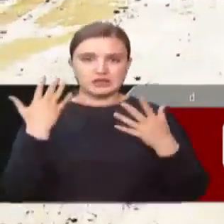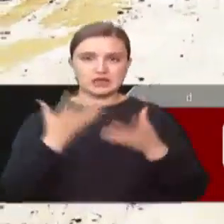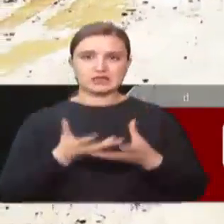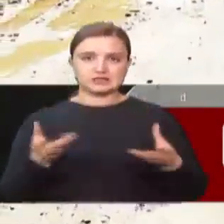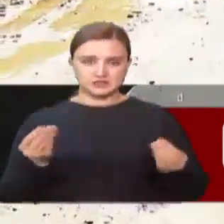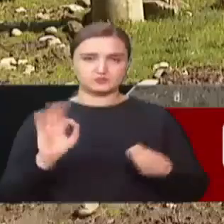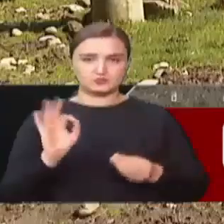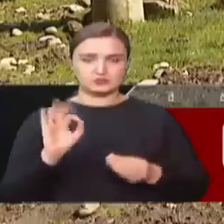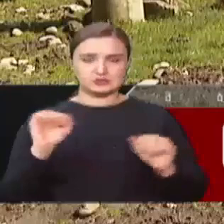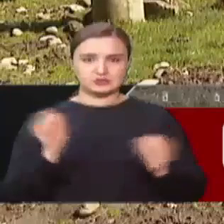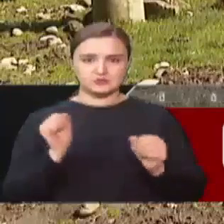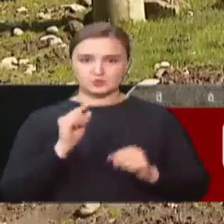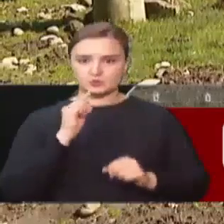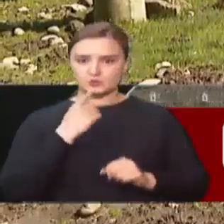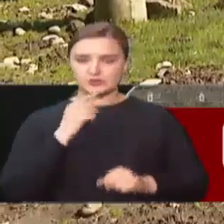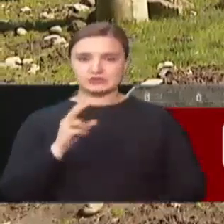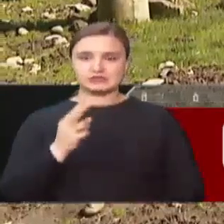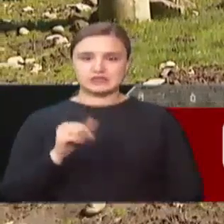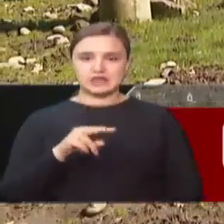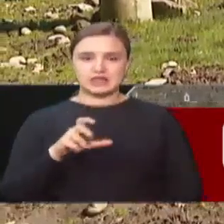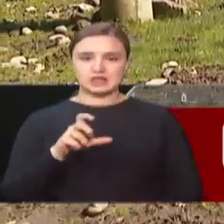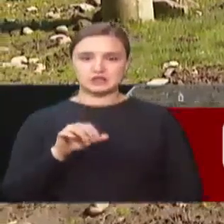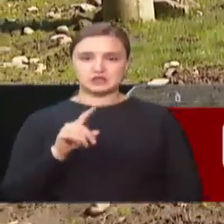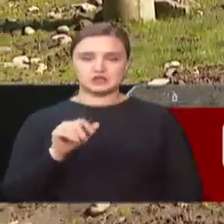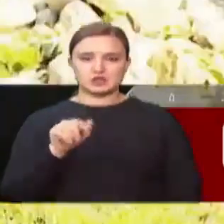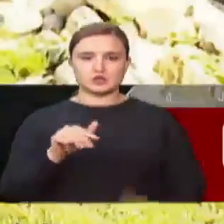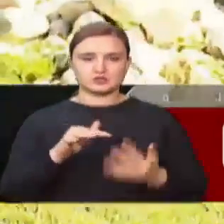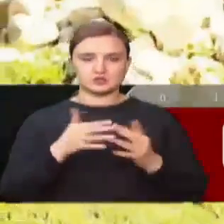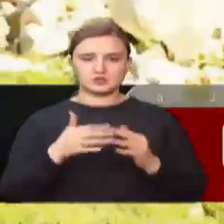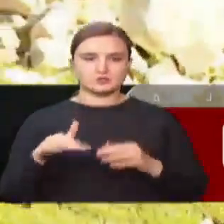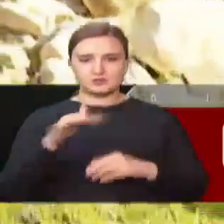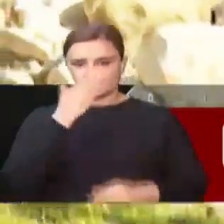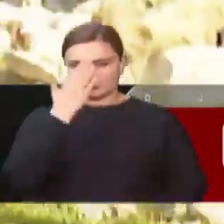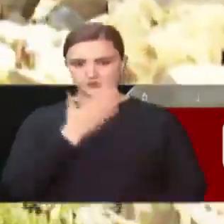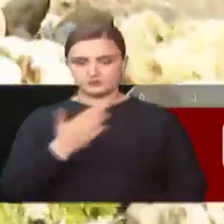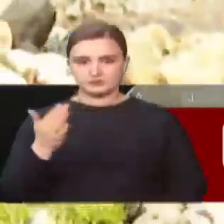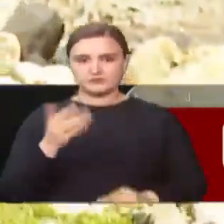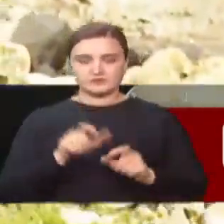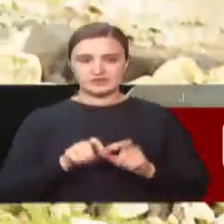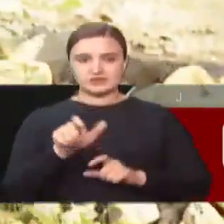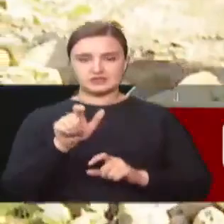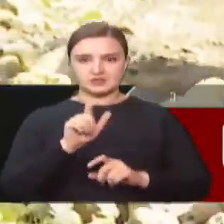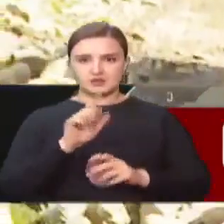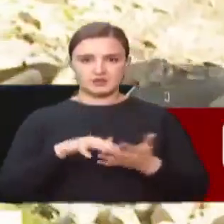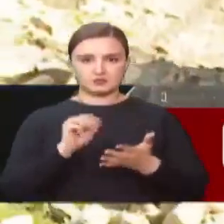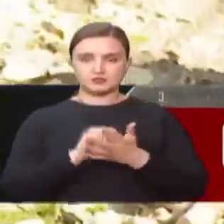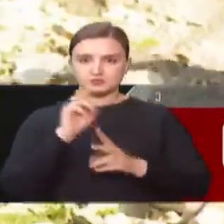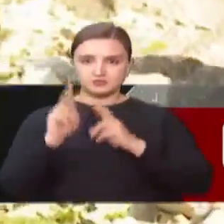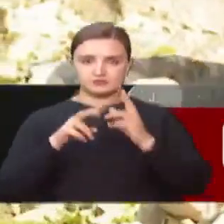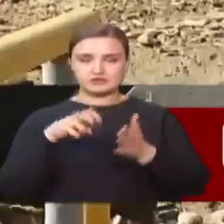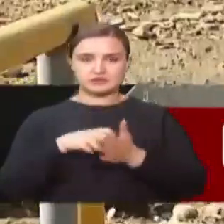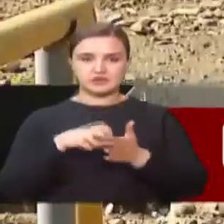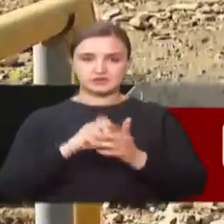mra samtashi ucir. Წალენჯიხის მუნიციპალიტეტის სოფელ ქალაღალში მოსახლეობა წლებია უგზოობას უჩივის. Ხან